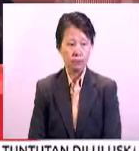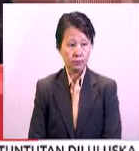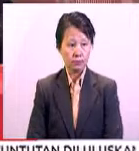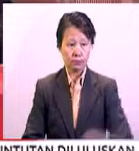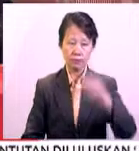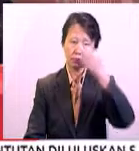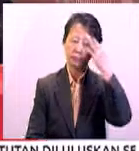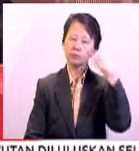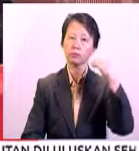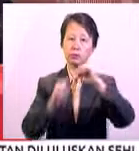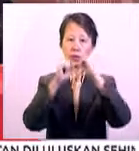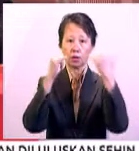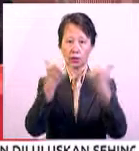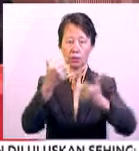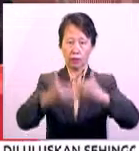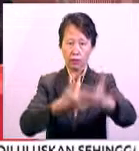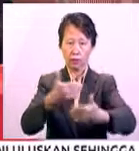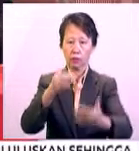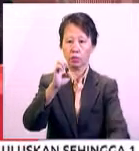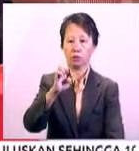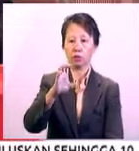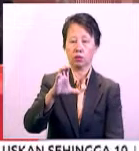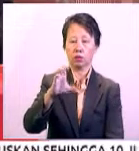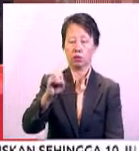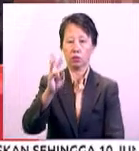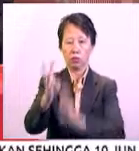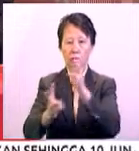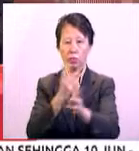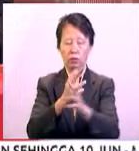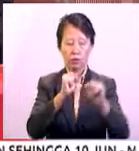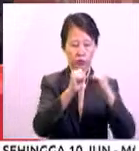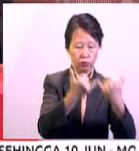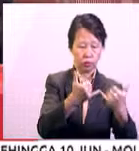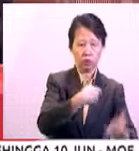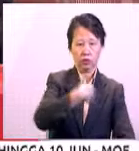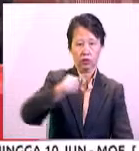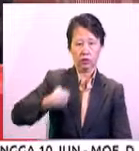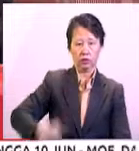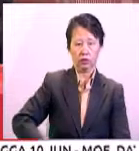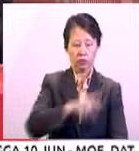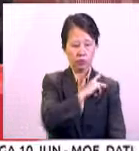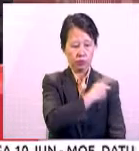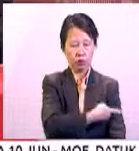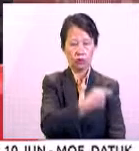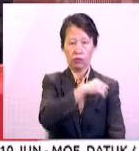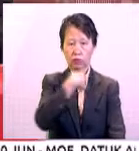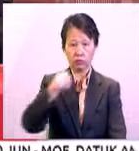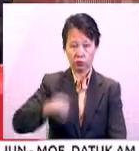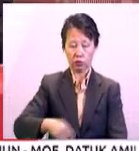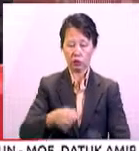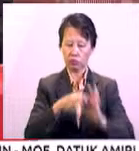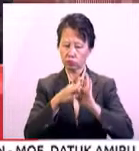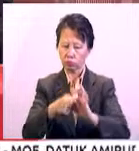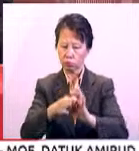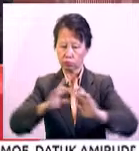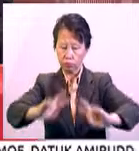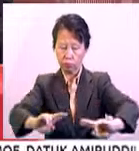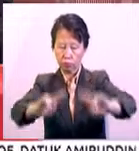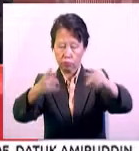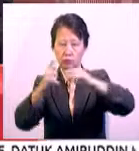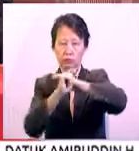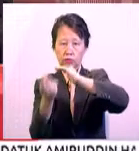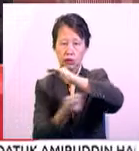Syarikat Pemaju Eco World Development Group dan Syarikat Gergasi China Power China menjalinkan kerjasama membangunkan